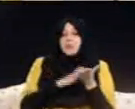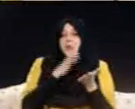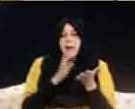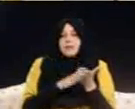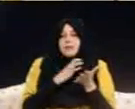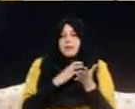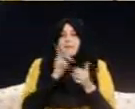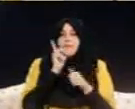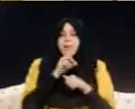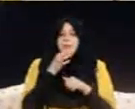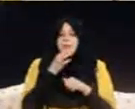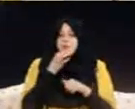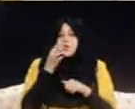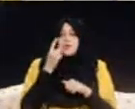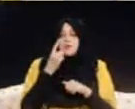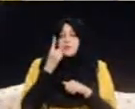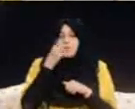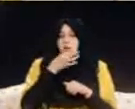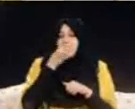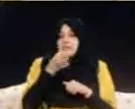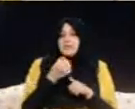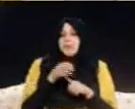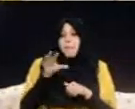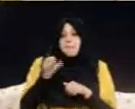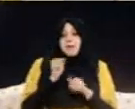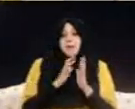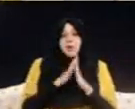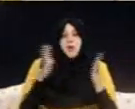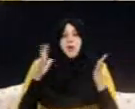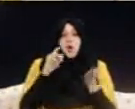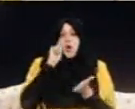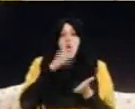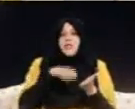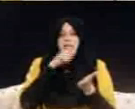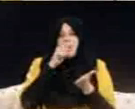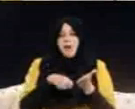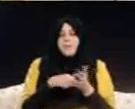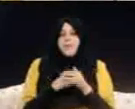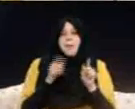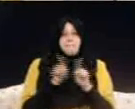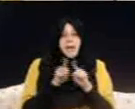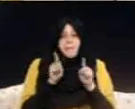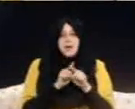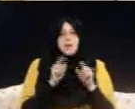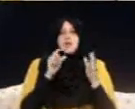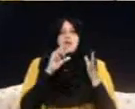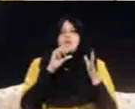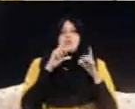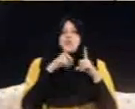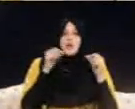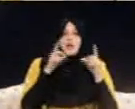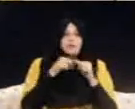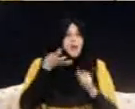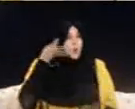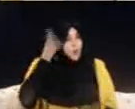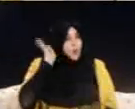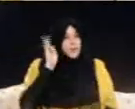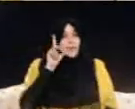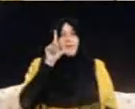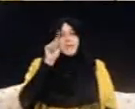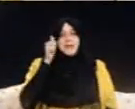النساء في الآية 21، وقال كذلك في سورة الروم في الآية 21 أيضا،